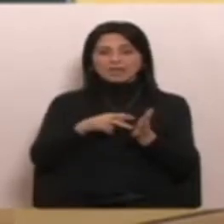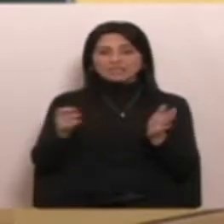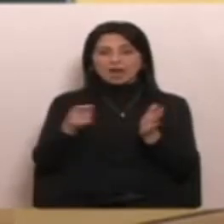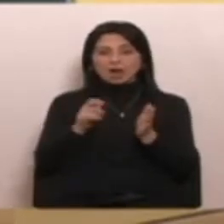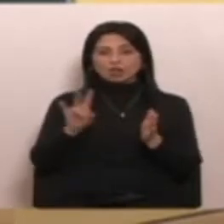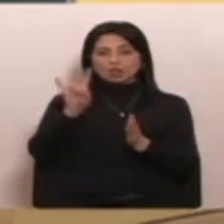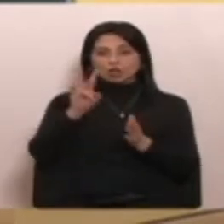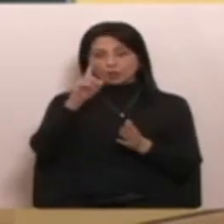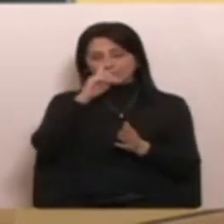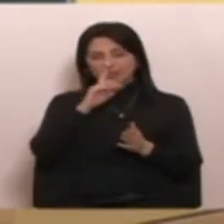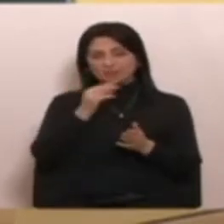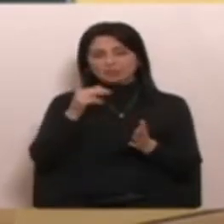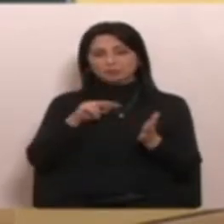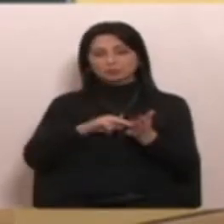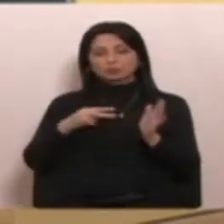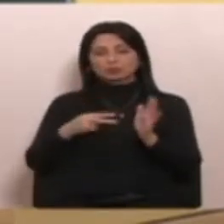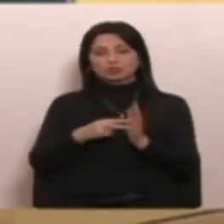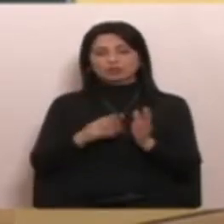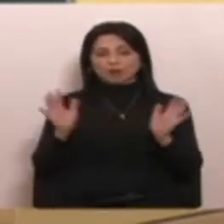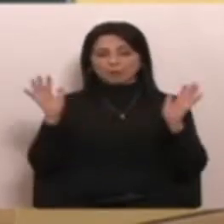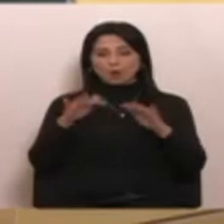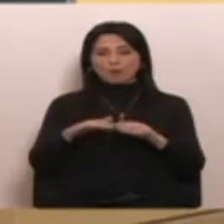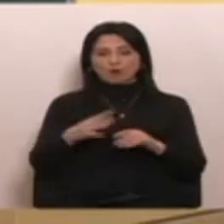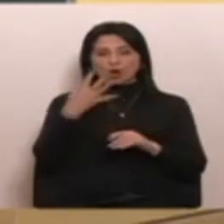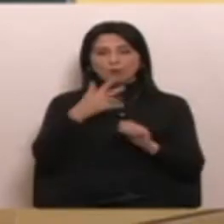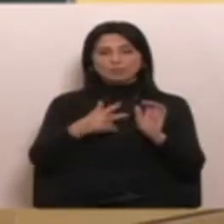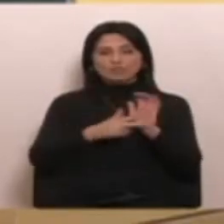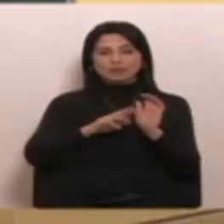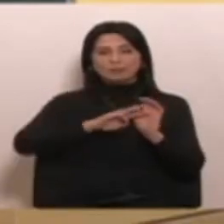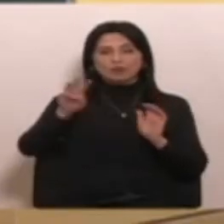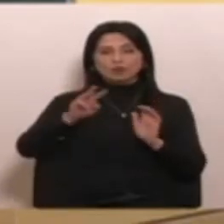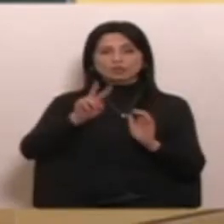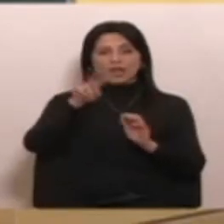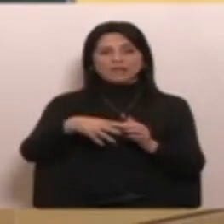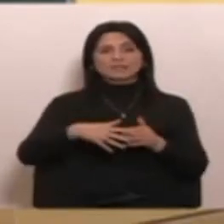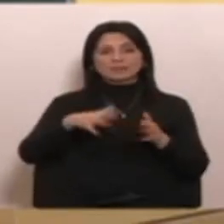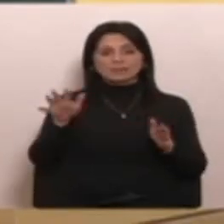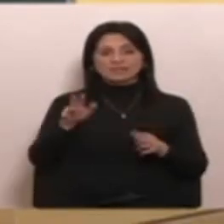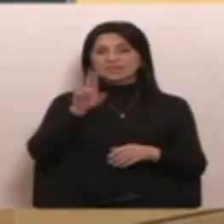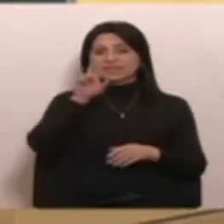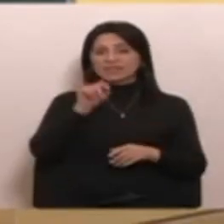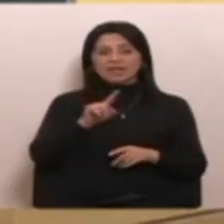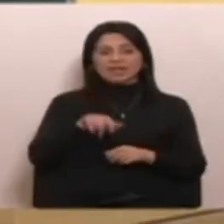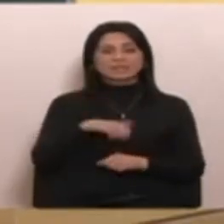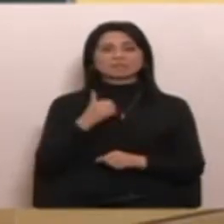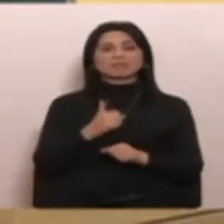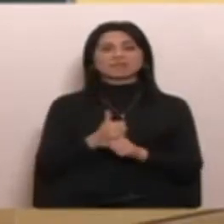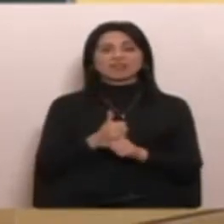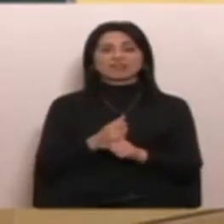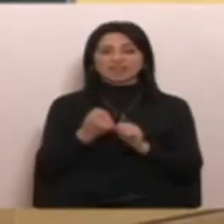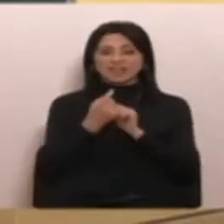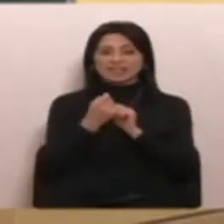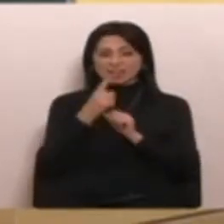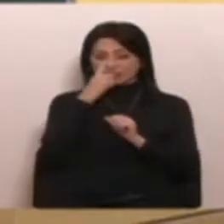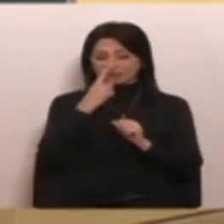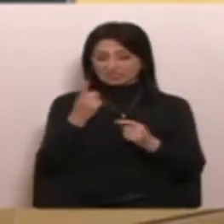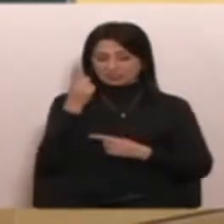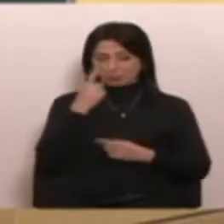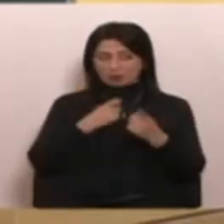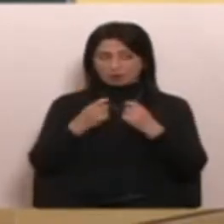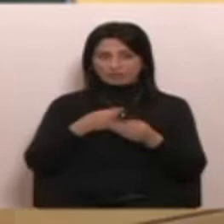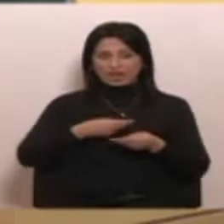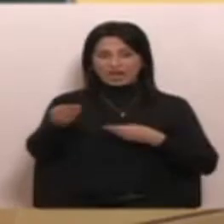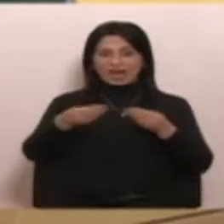ნოემბრისთვის მდგომარეობით ბიუჯეტში მობილიზებულია 58 მილიონ ლარზე მეტი და რაც თავარია, 11 თვის მონაცემებით